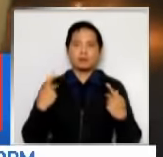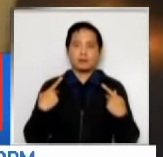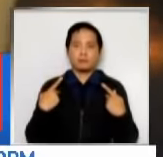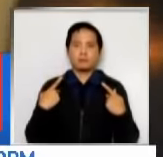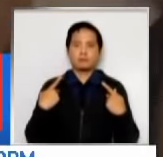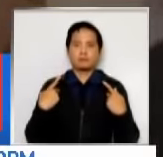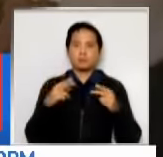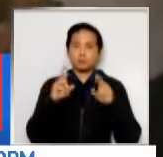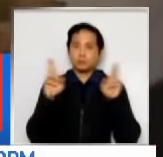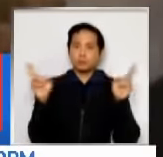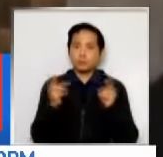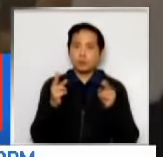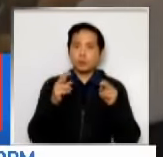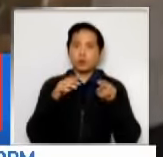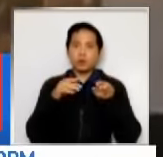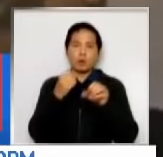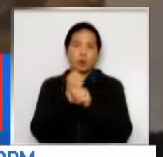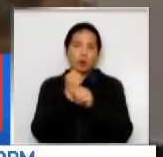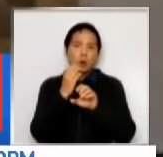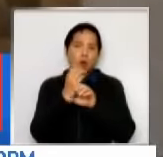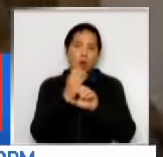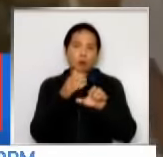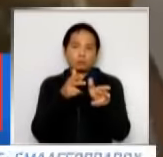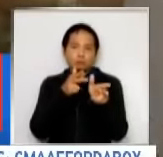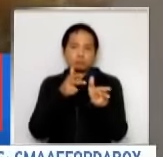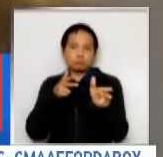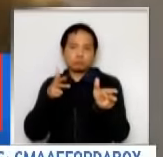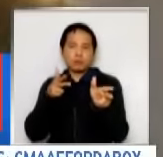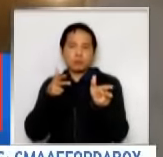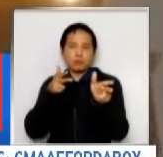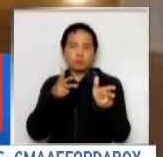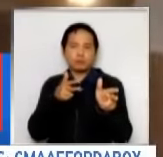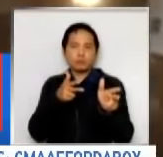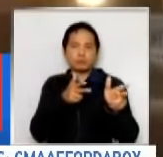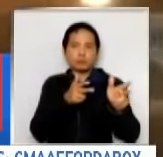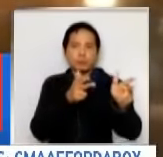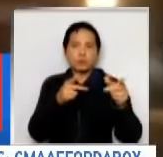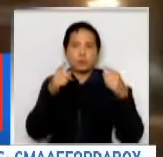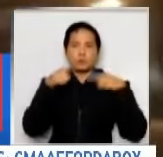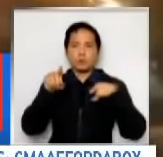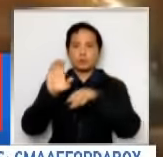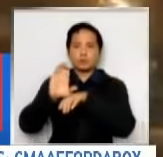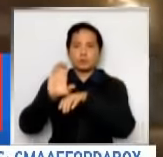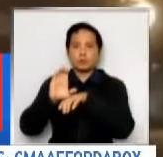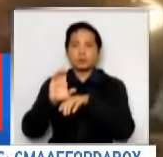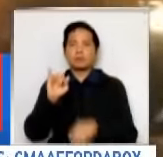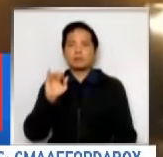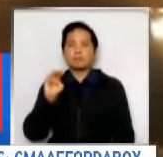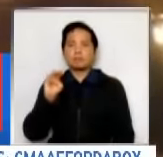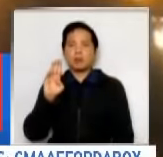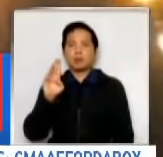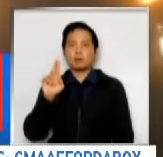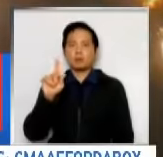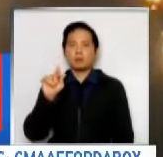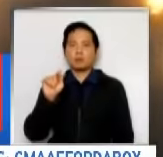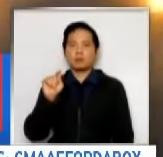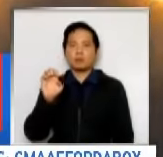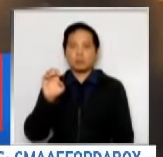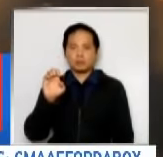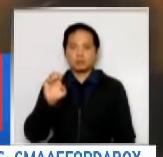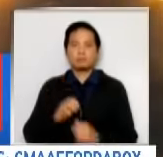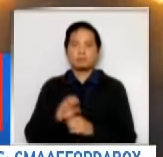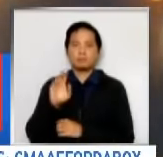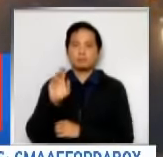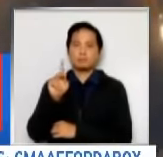isinagawa papuntang Immaculate Conception Parish dito sa Hilongos, Leyte, kung saan din isinagawa ang Welcome